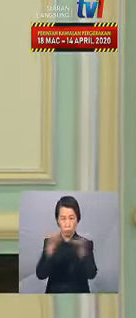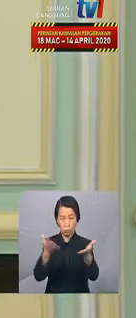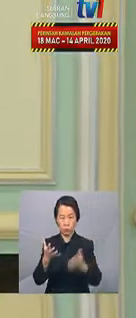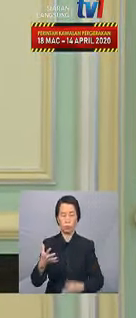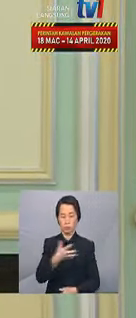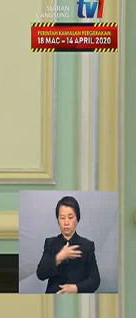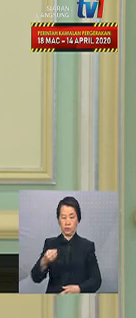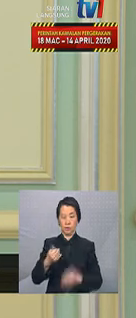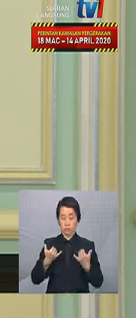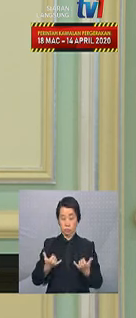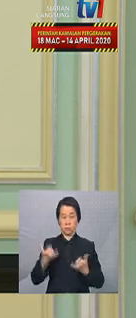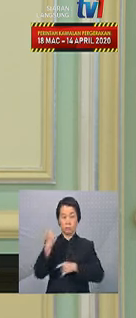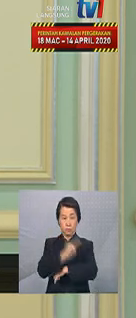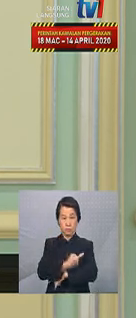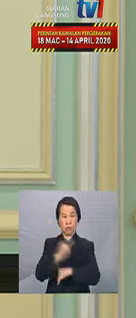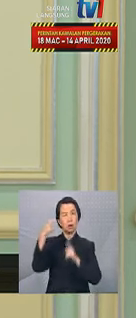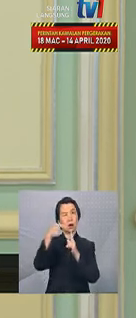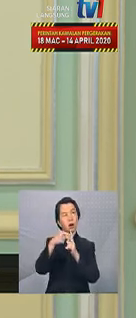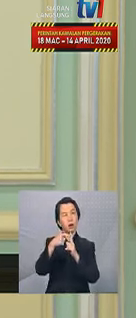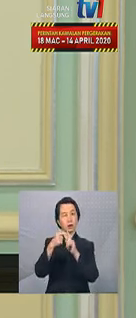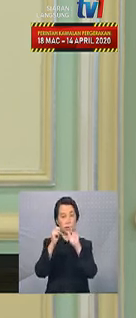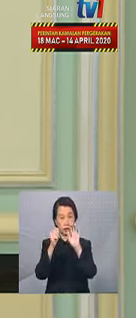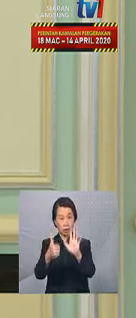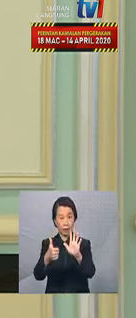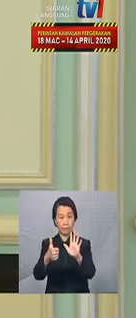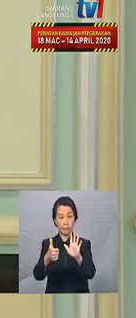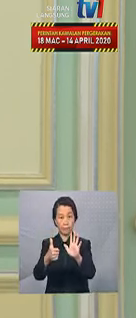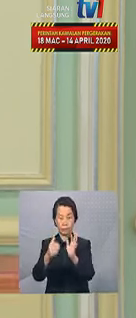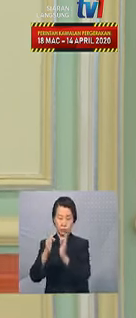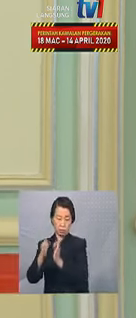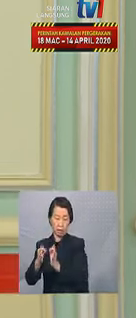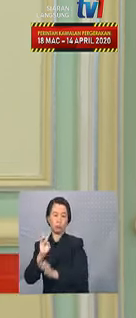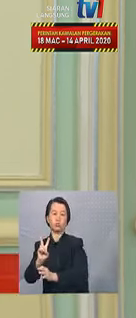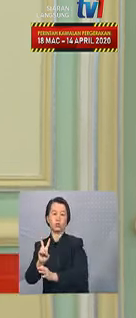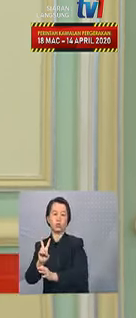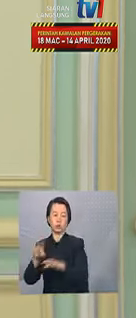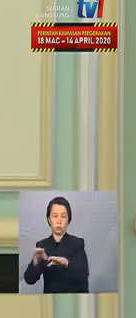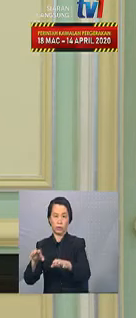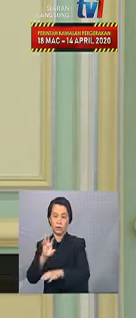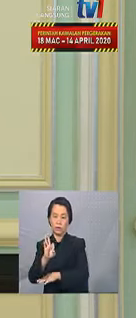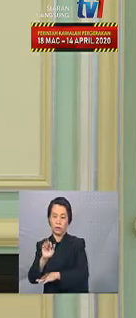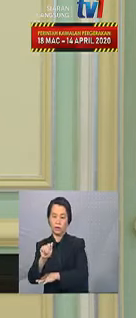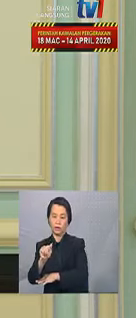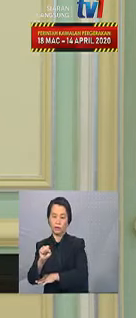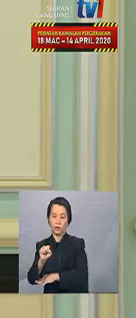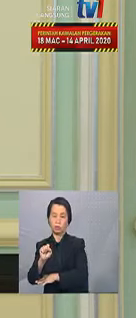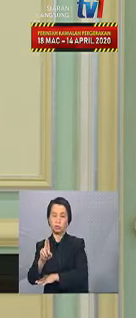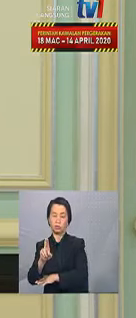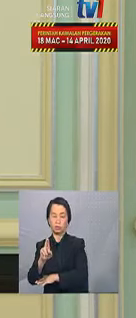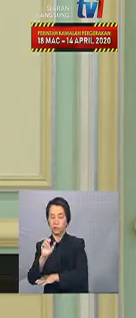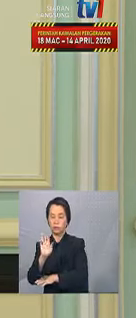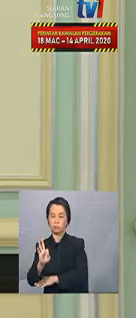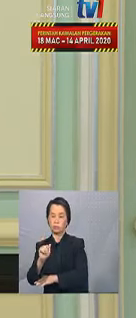ini masuk hari ke-6 PKP tahap 2 dilaksanakan. Semalam iaitu